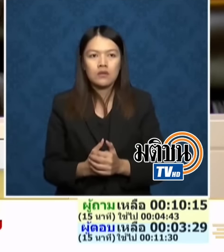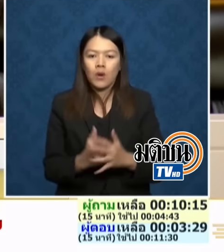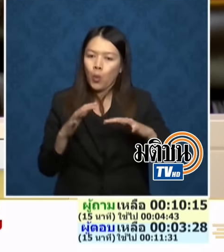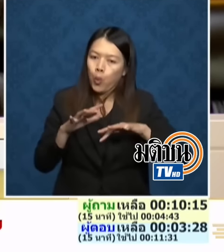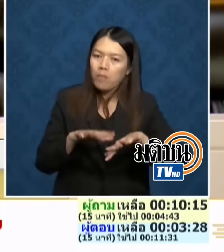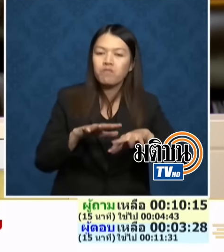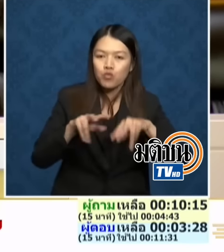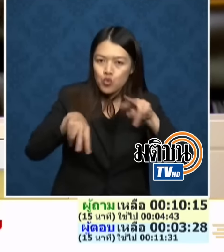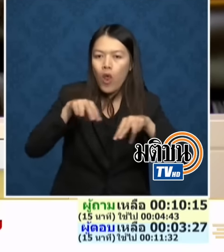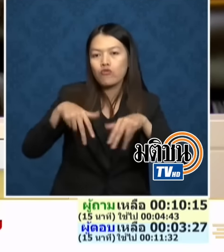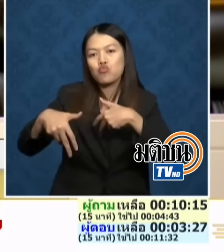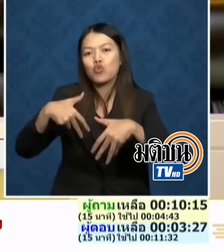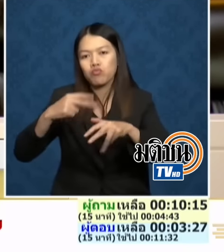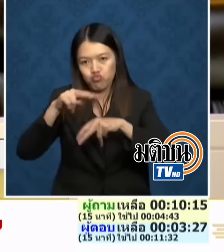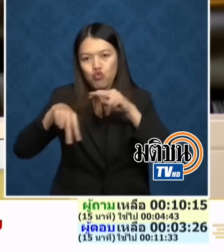มกรพชอบ